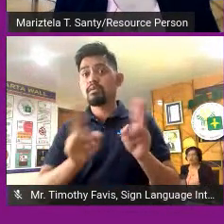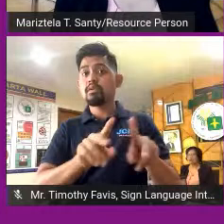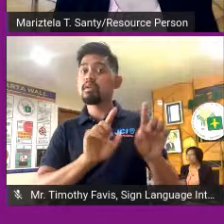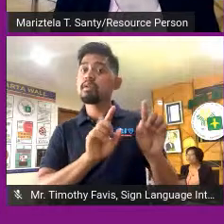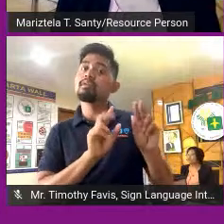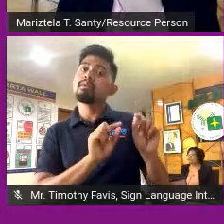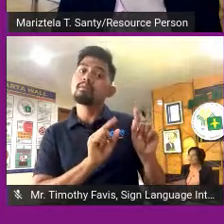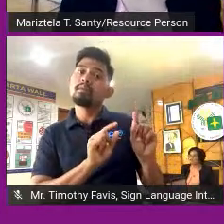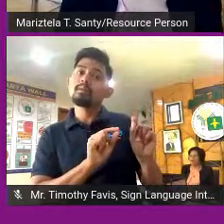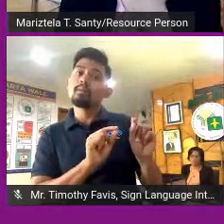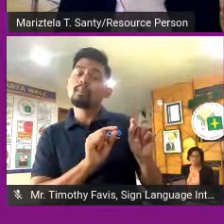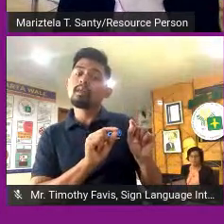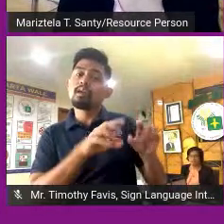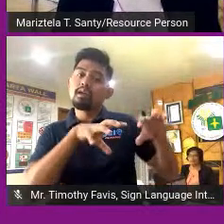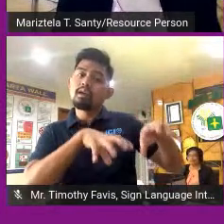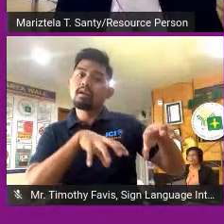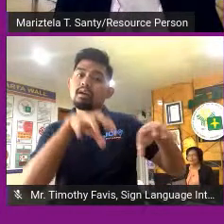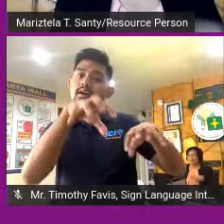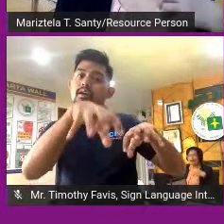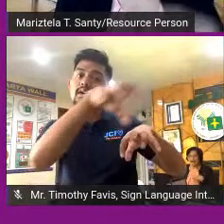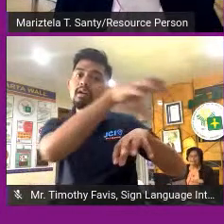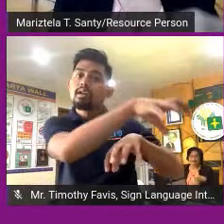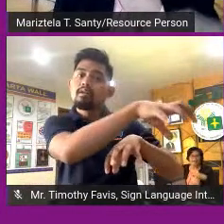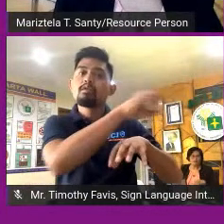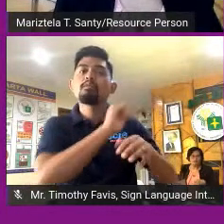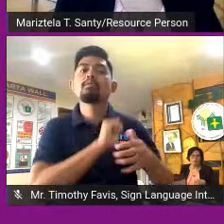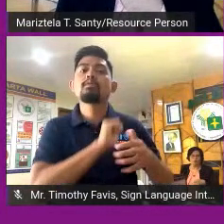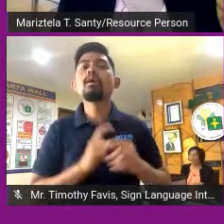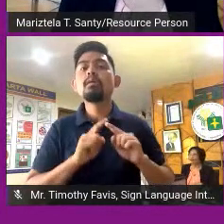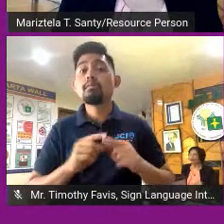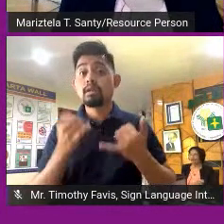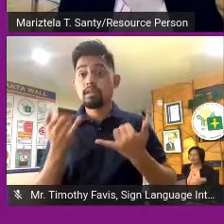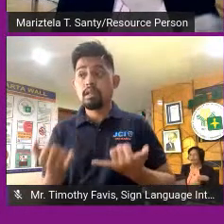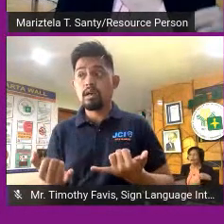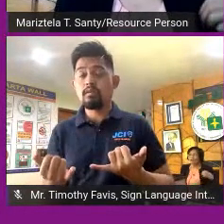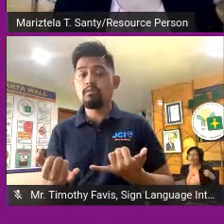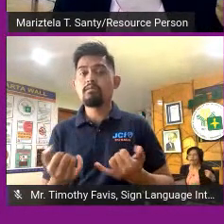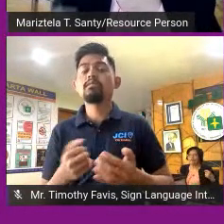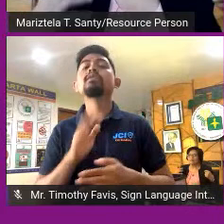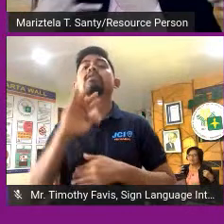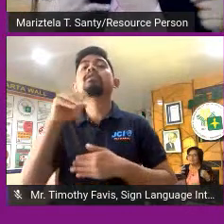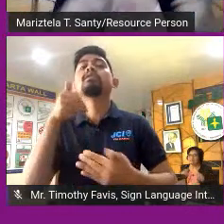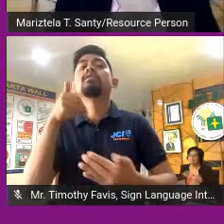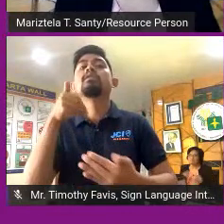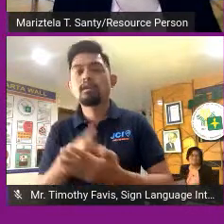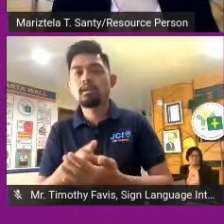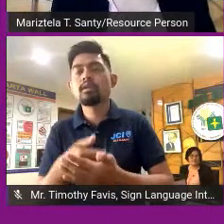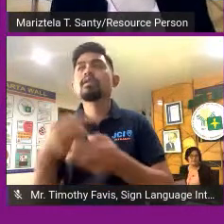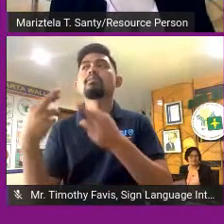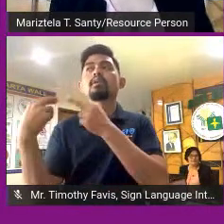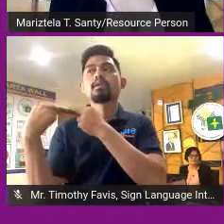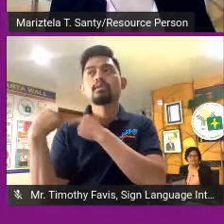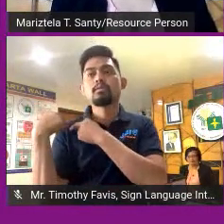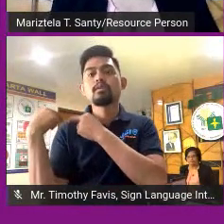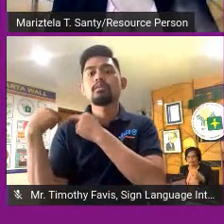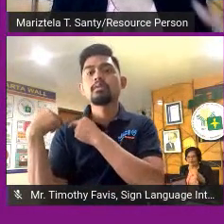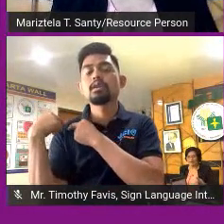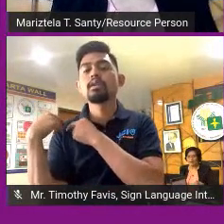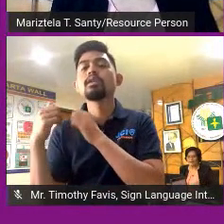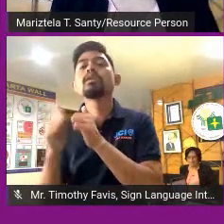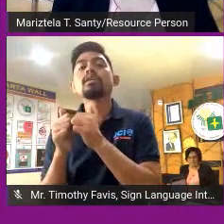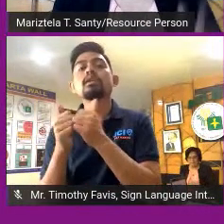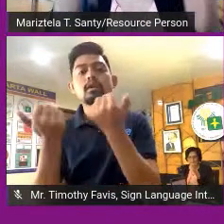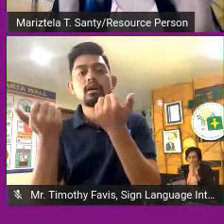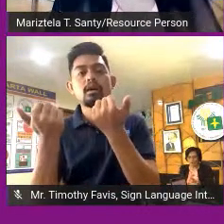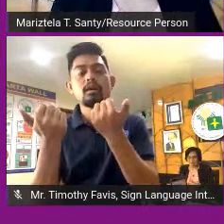But because of gender in development, lahat tayo may responsibilidad